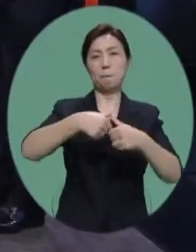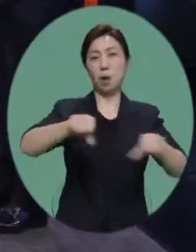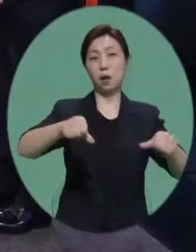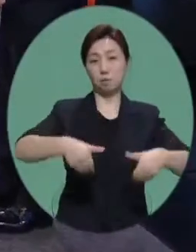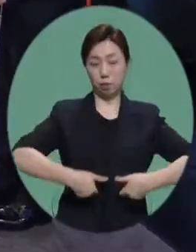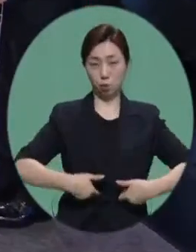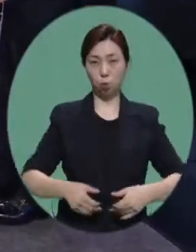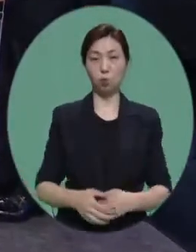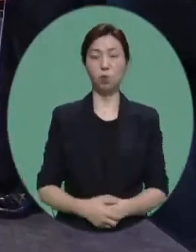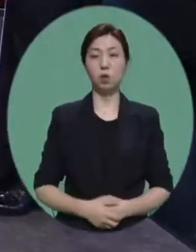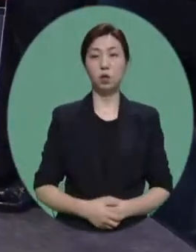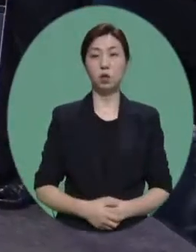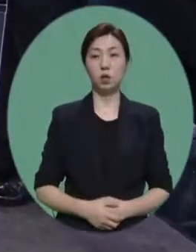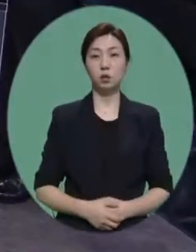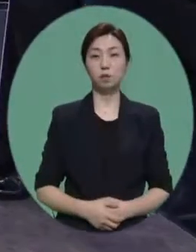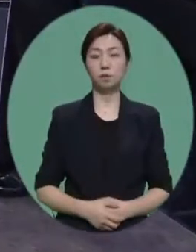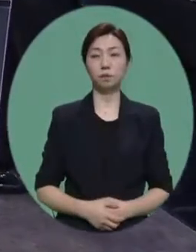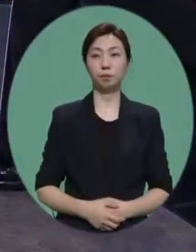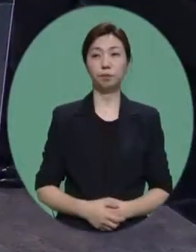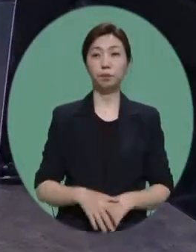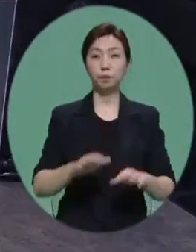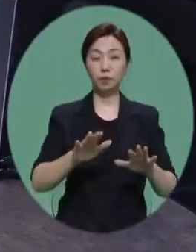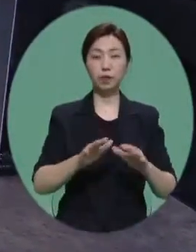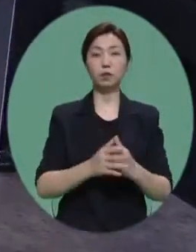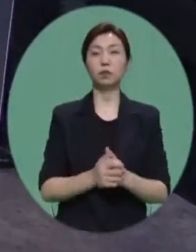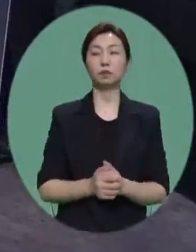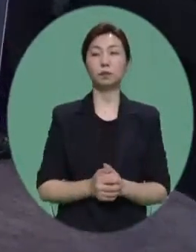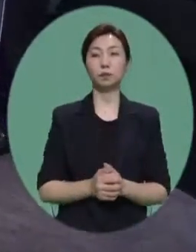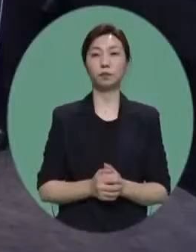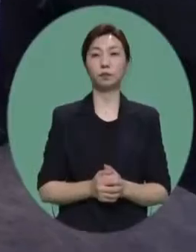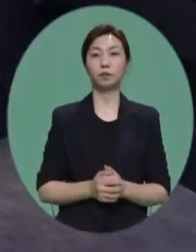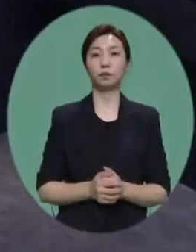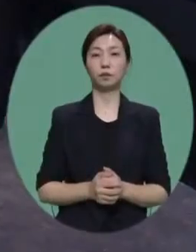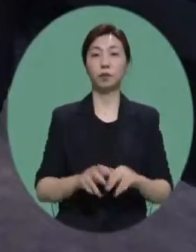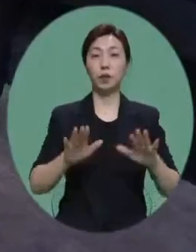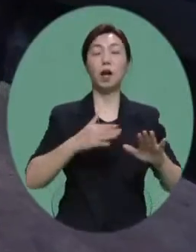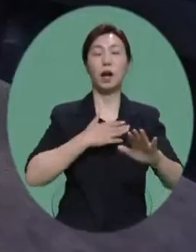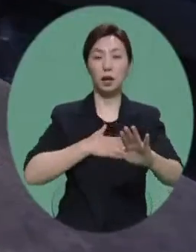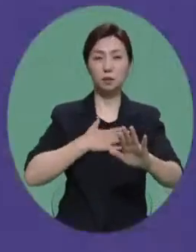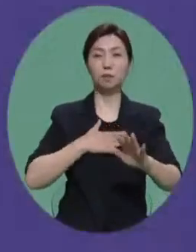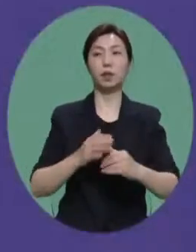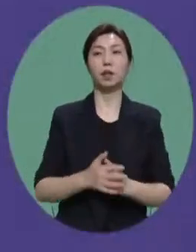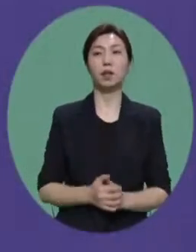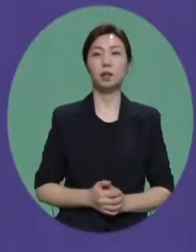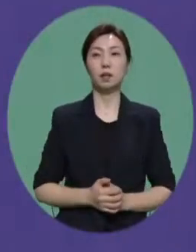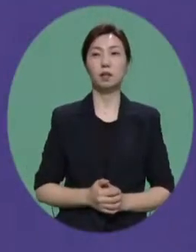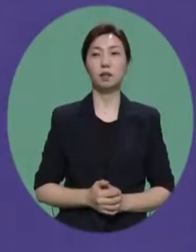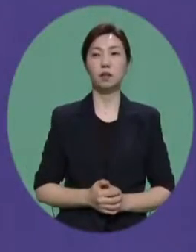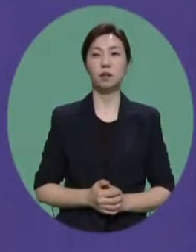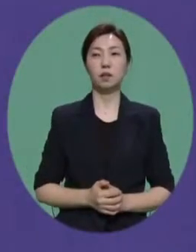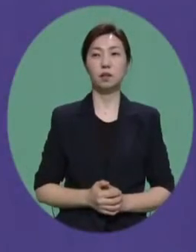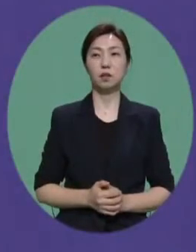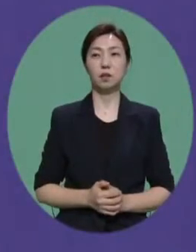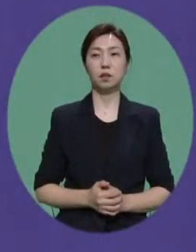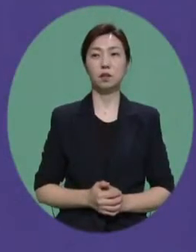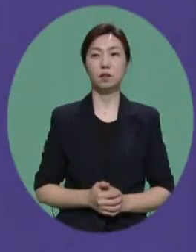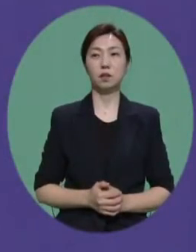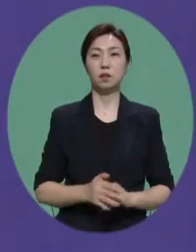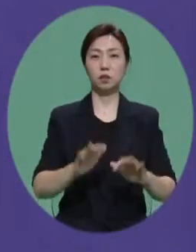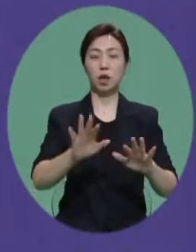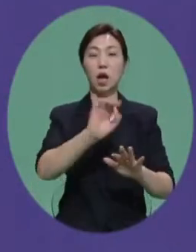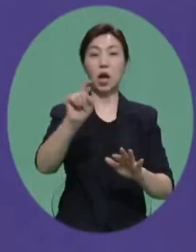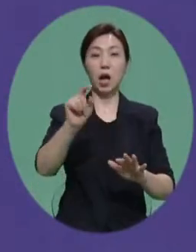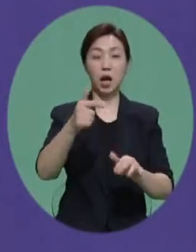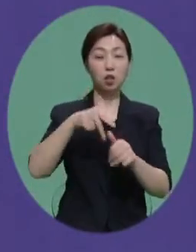수리 예 4 하지 않 예 절 됐어요 너 예 오 오오 예 오